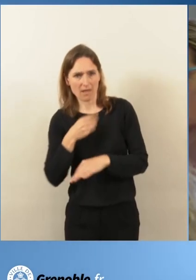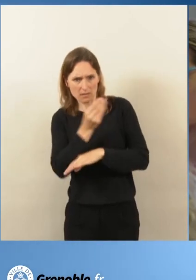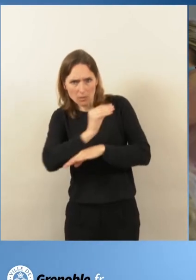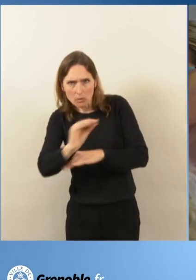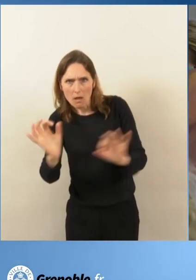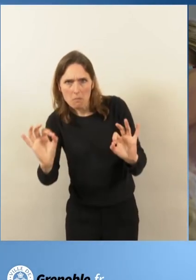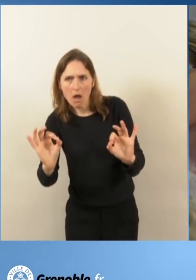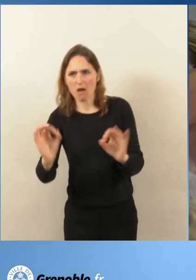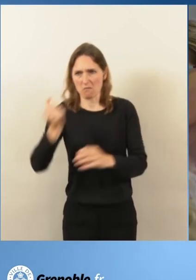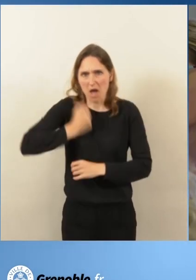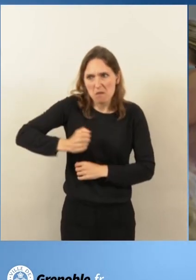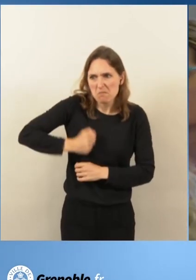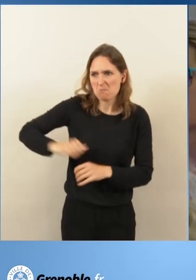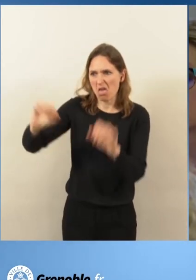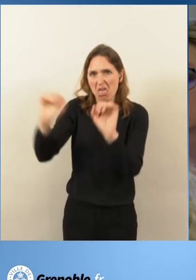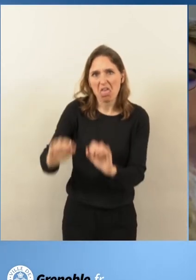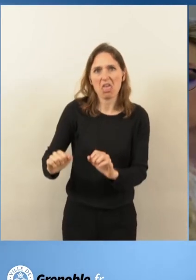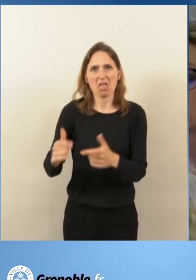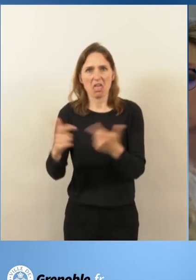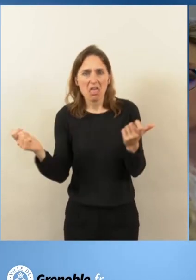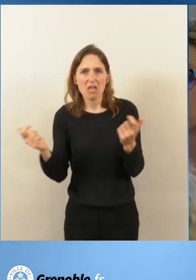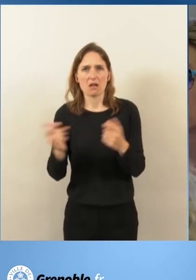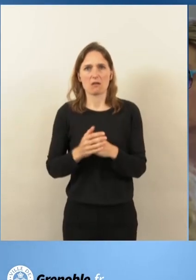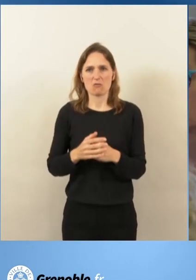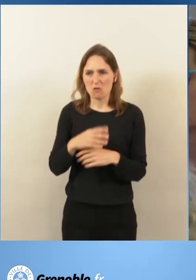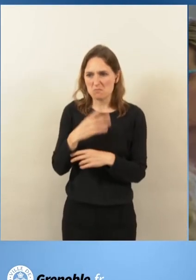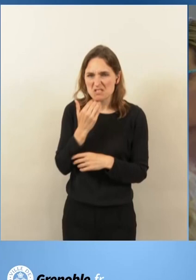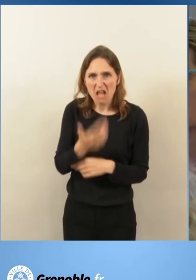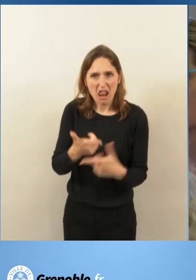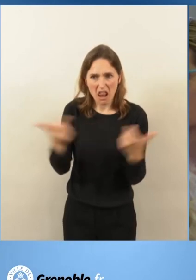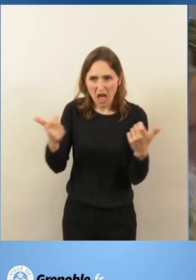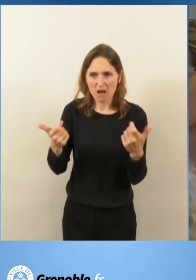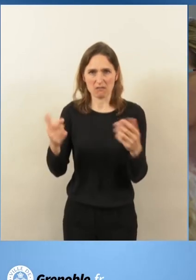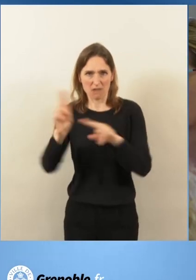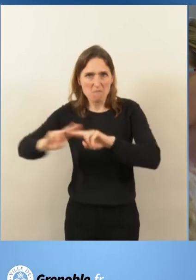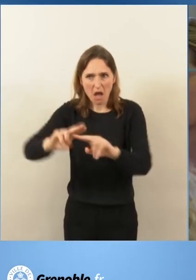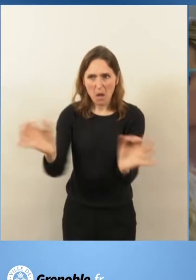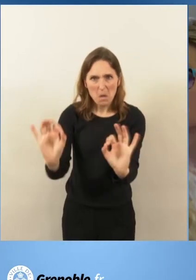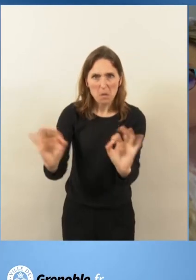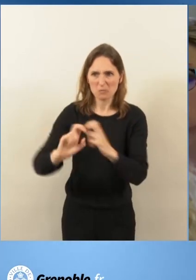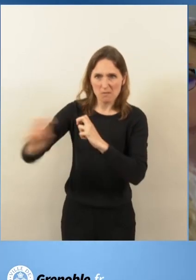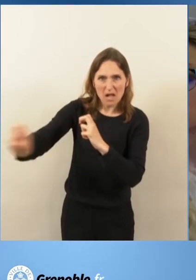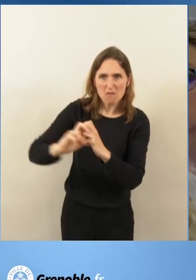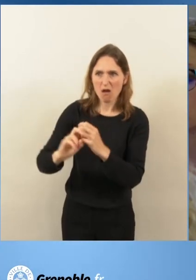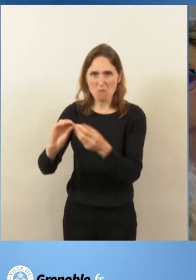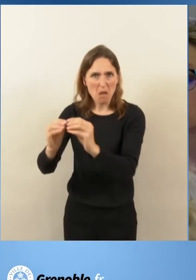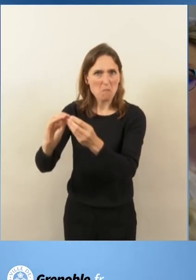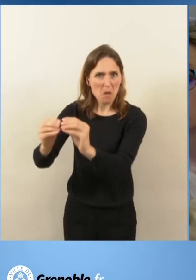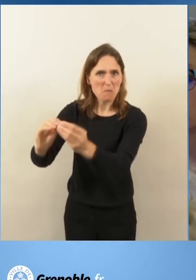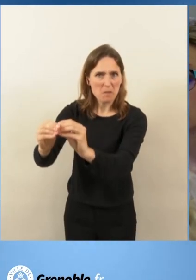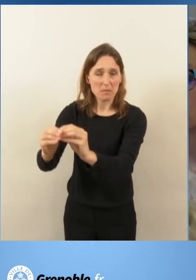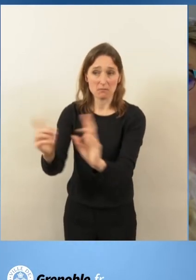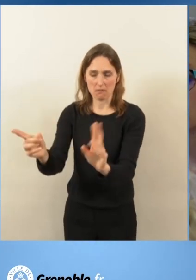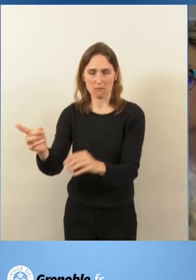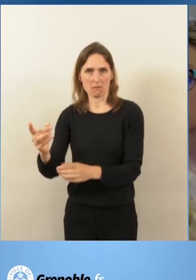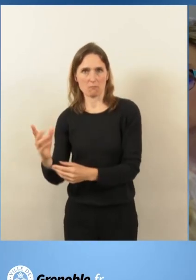de dégradation de de mal propreté de la ville d'absence d'entretien de déplacement ils auraient beaucoup mieux aimé